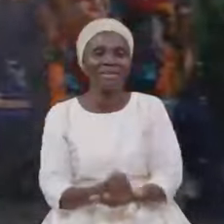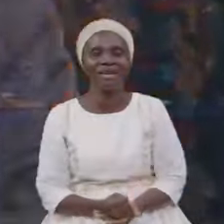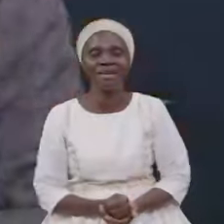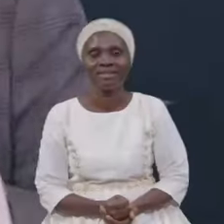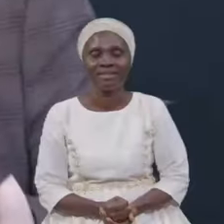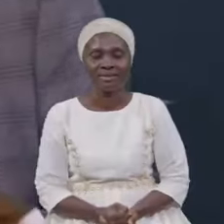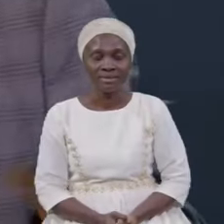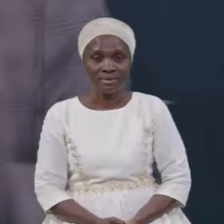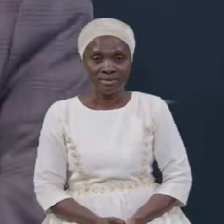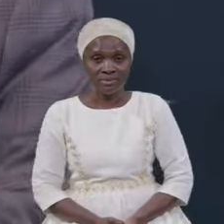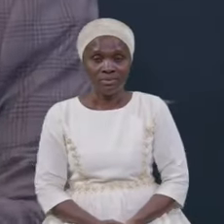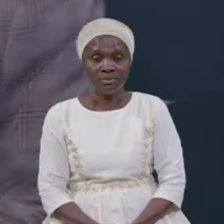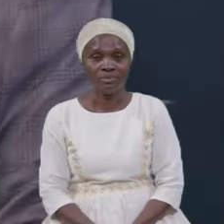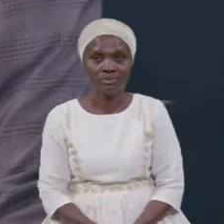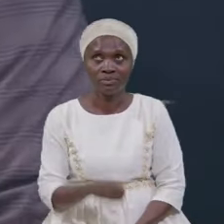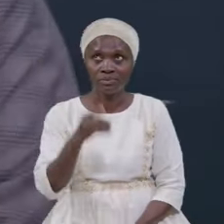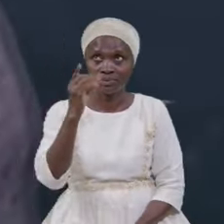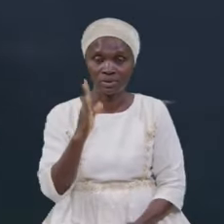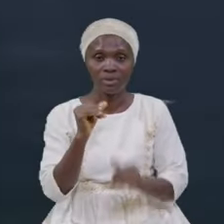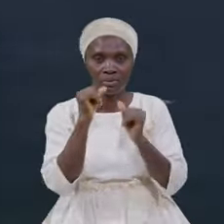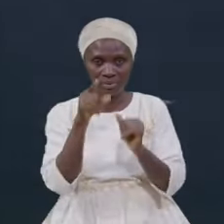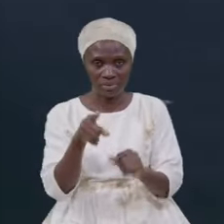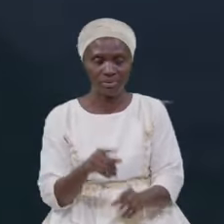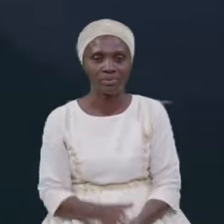Que Dieu vous bénisse. Vous pouvez vous asseoir.